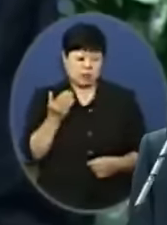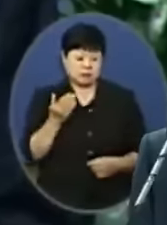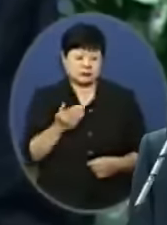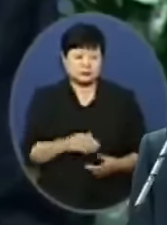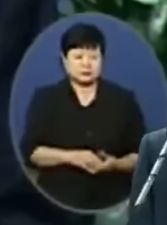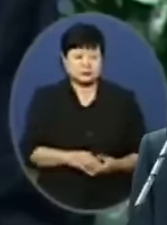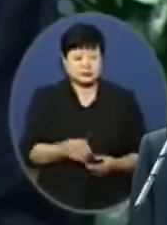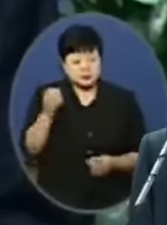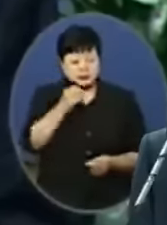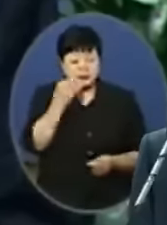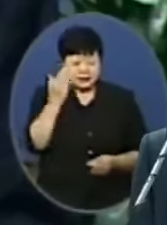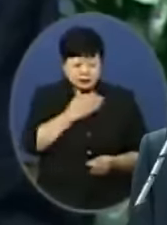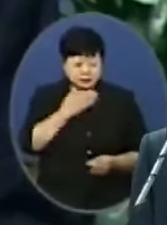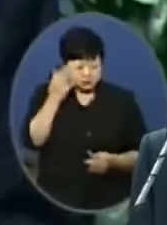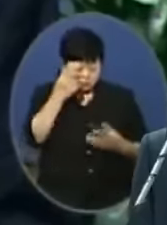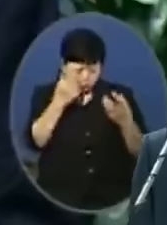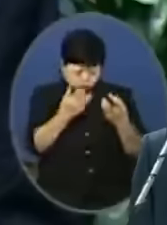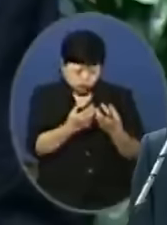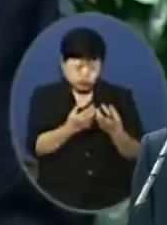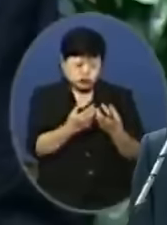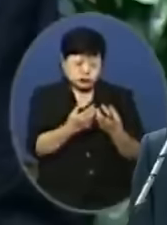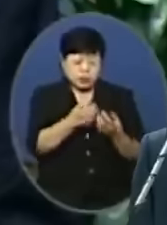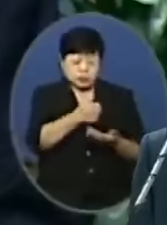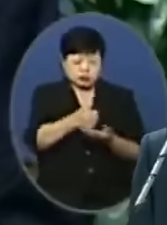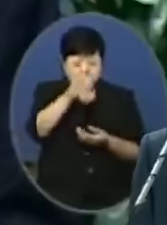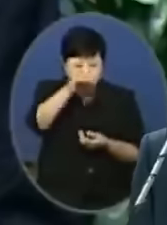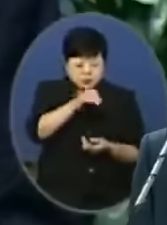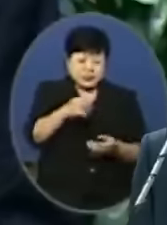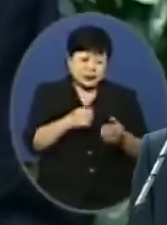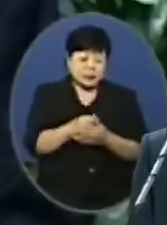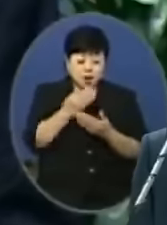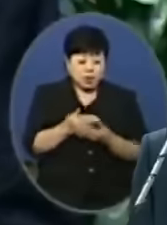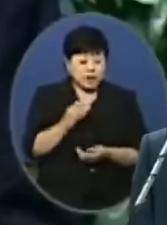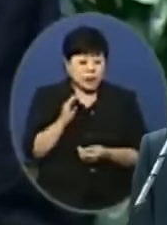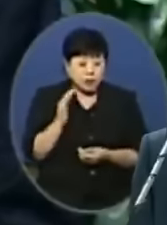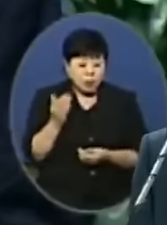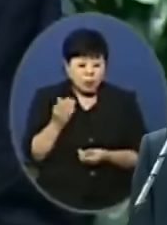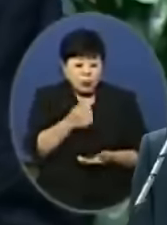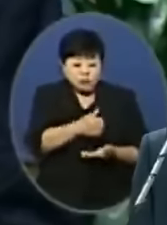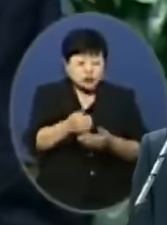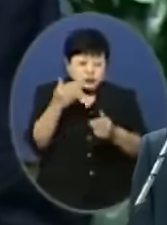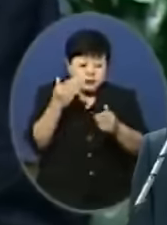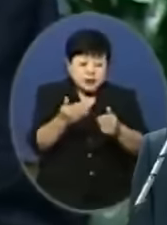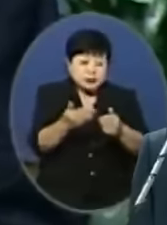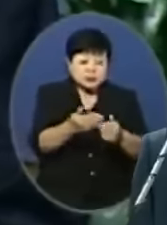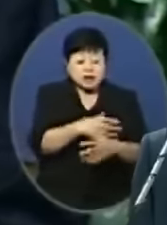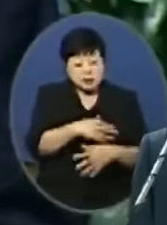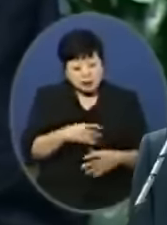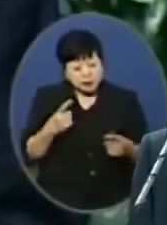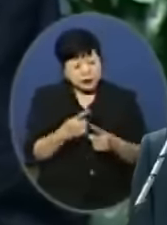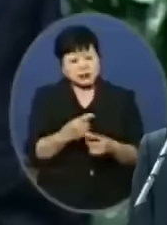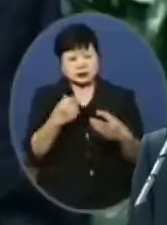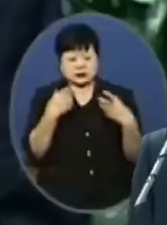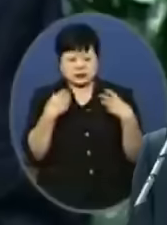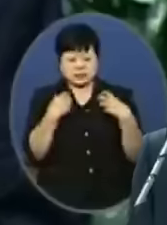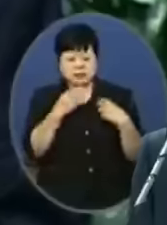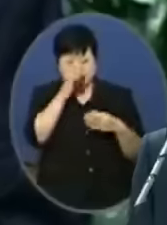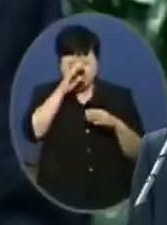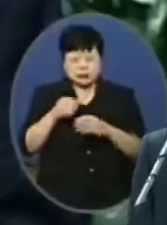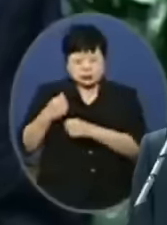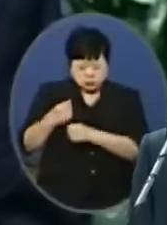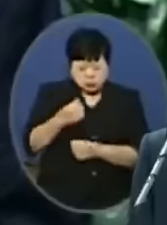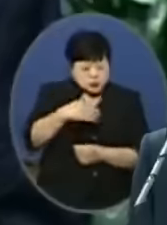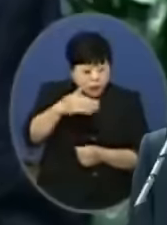되었고 성결과 성령 충만을 주님 십자가 때문에 얻게 되었으며 주님께서 우리 연약한 것을 친히 담당하시고 병을